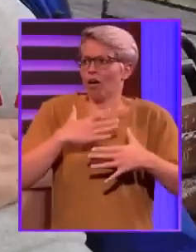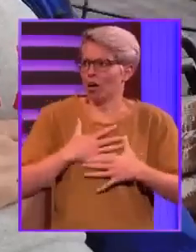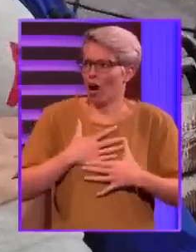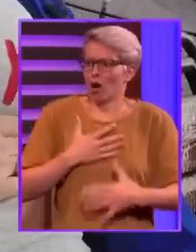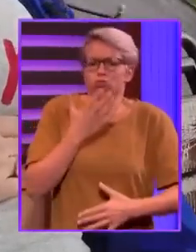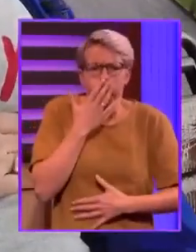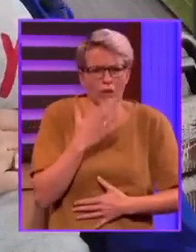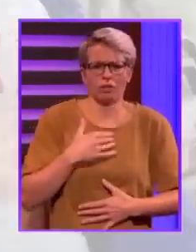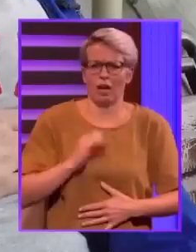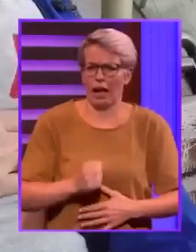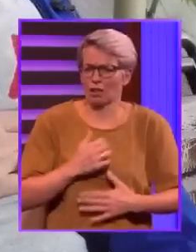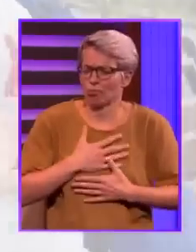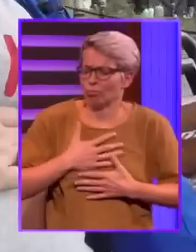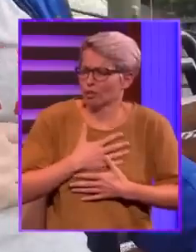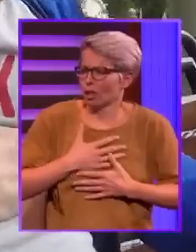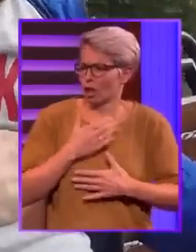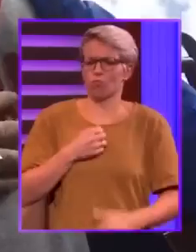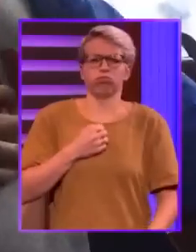Ik word echt misselijk.